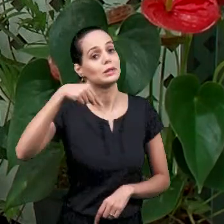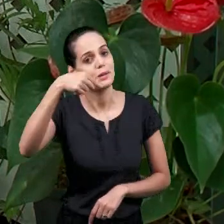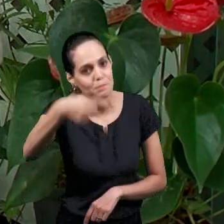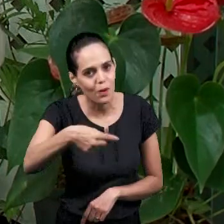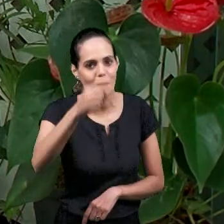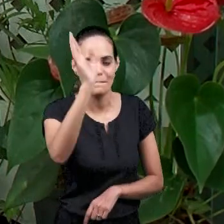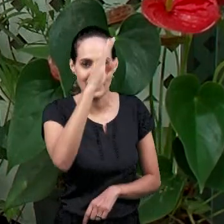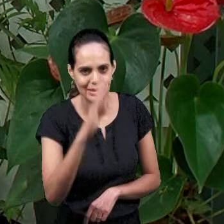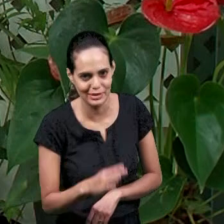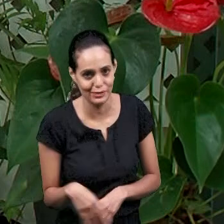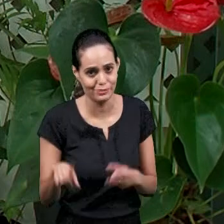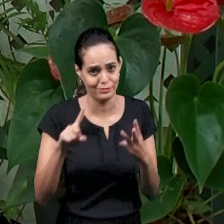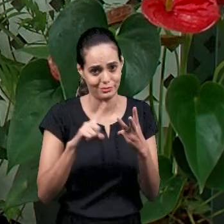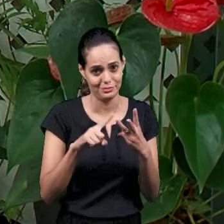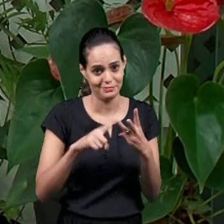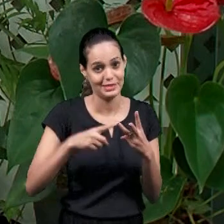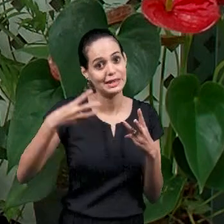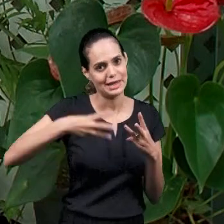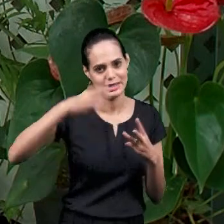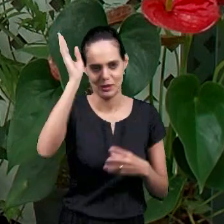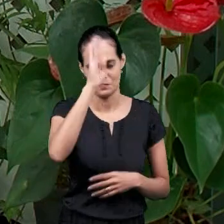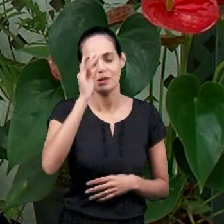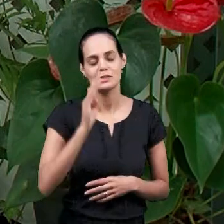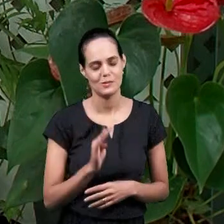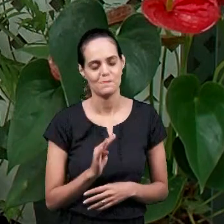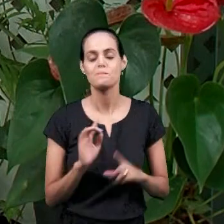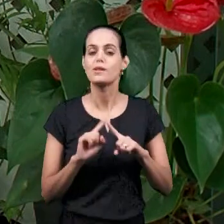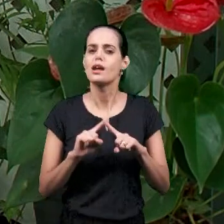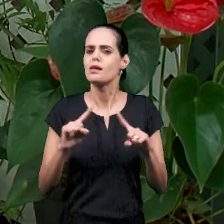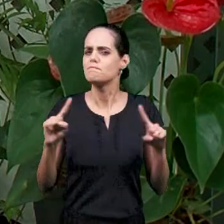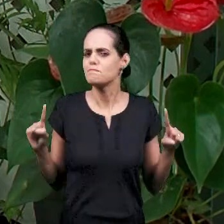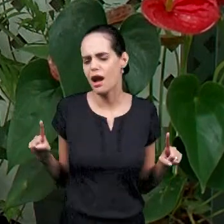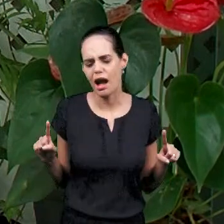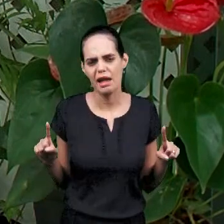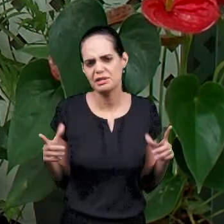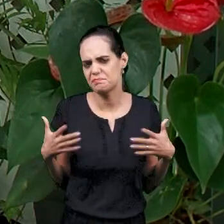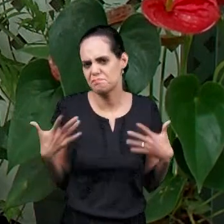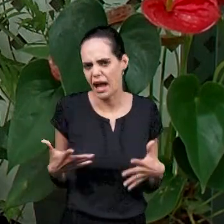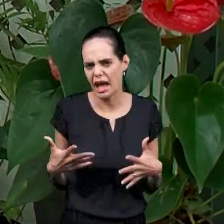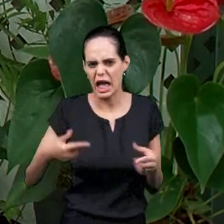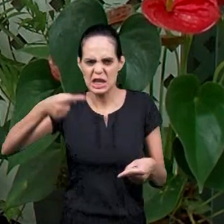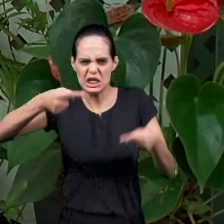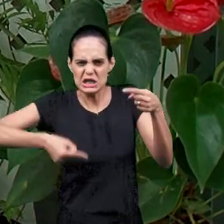Brésil. Mais c'est en troisième place. Mais cela